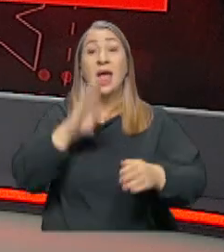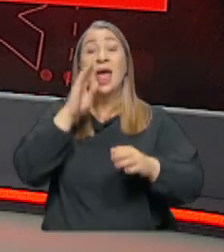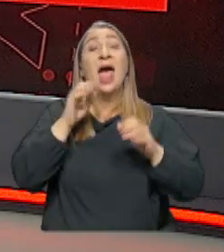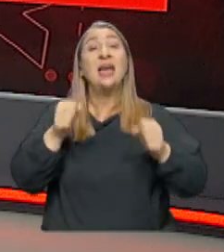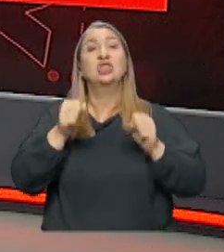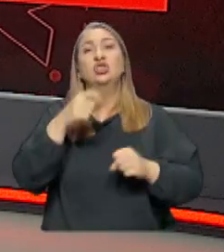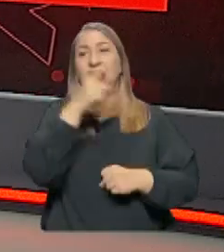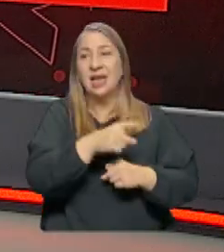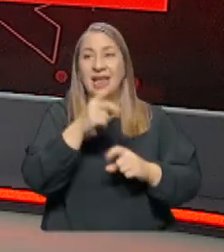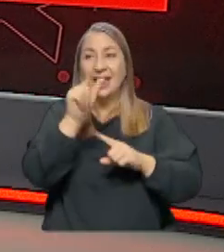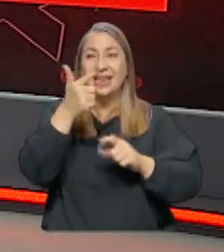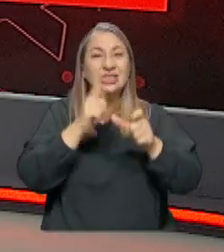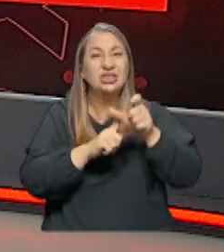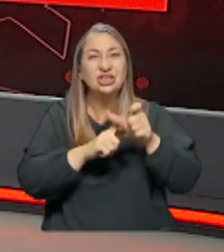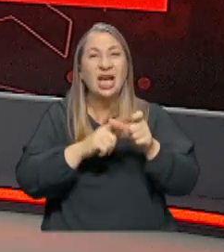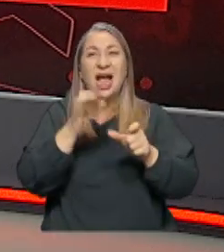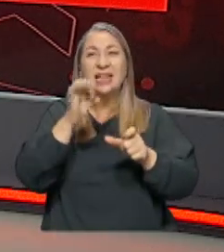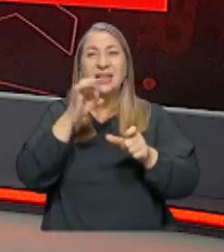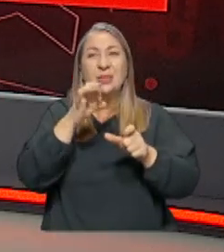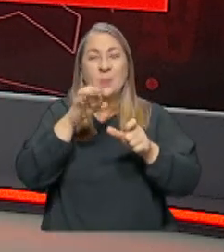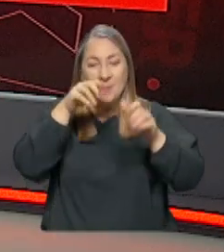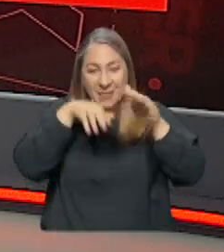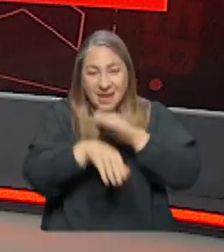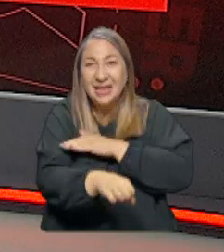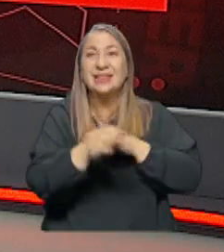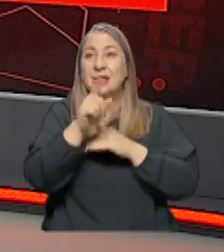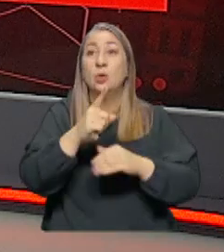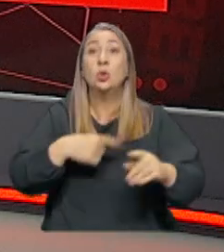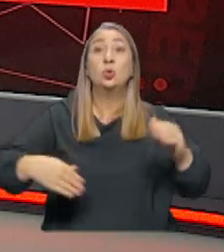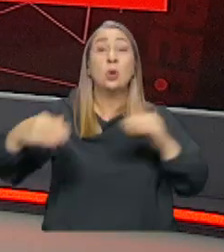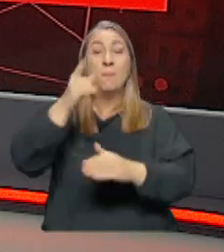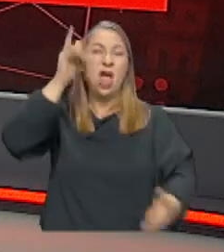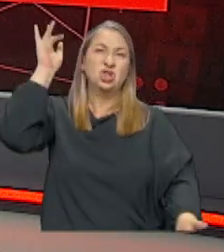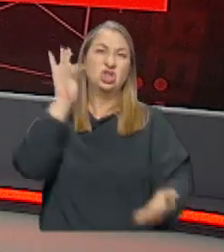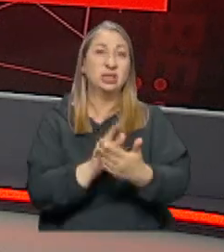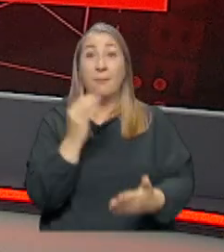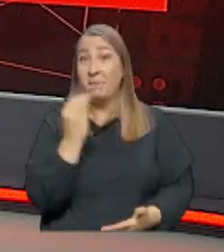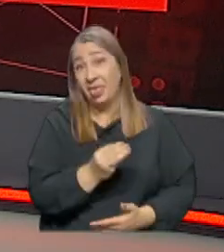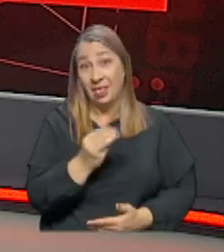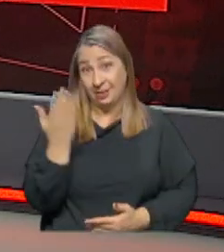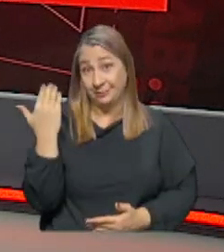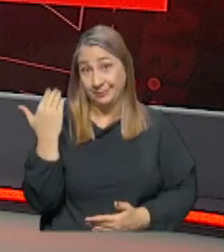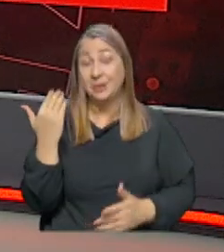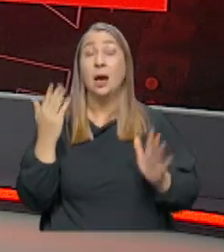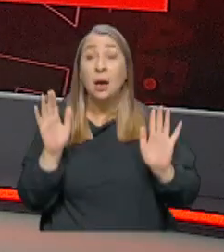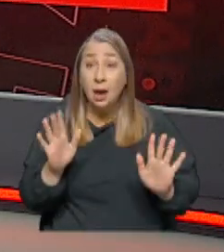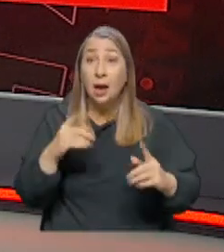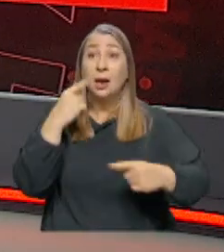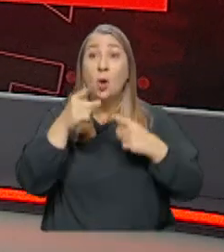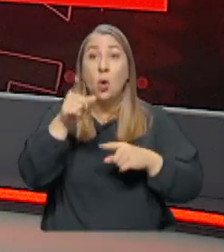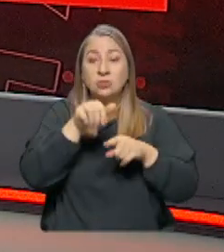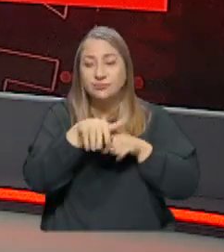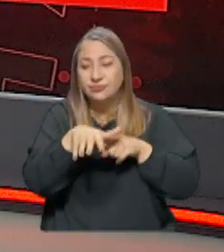Ersincan İliç'teki altın madenine siyanür sızıntısı nedeniyle üst sınırdan para cezası kesilmişti. Ancak iddiaya göre